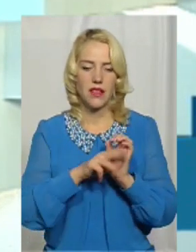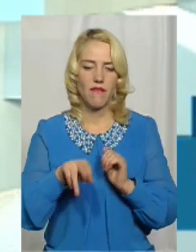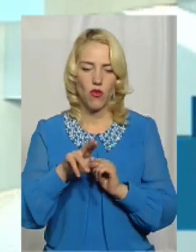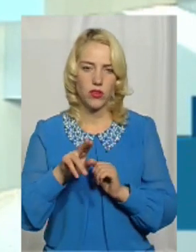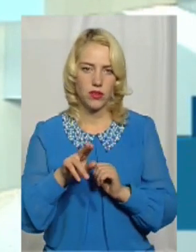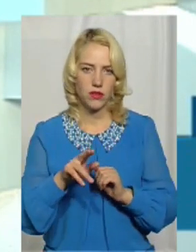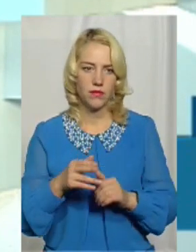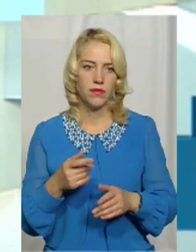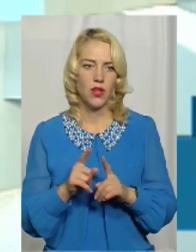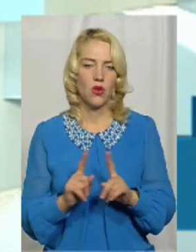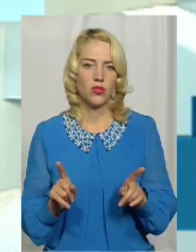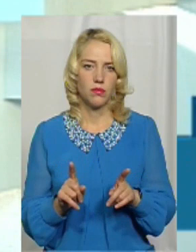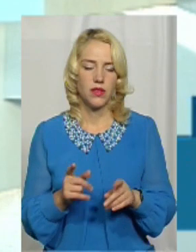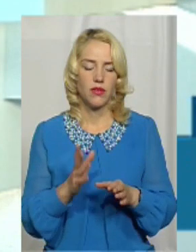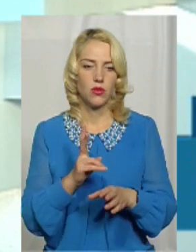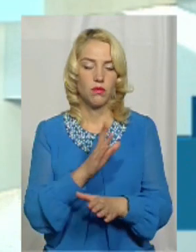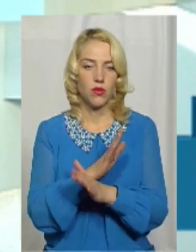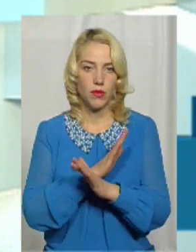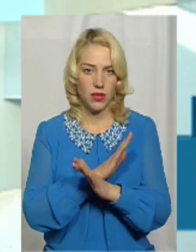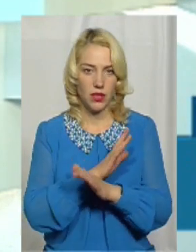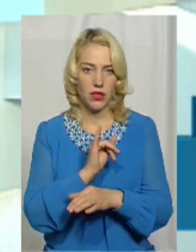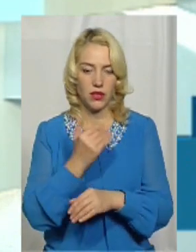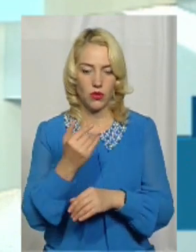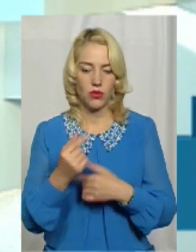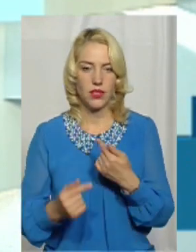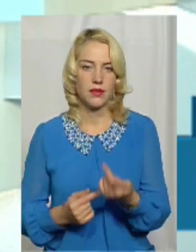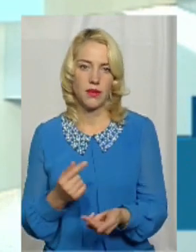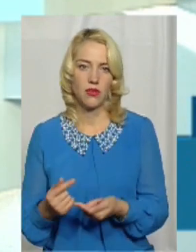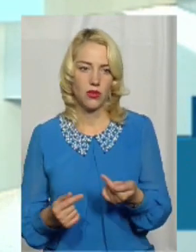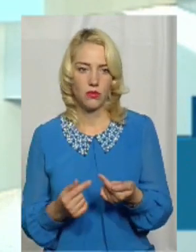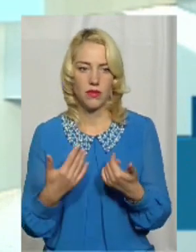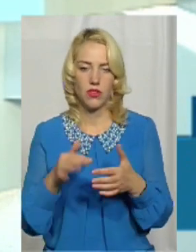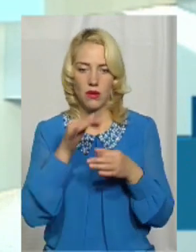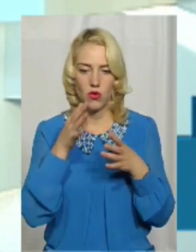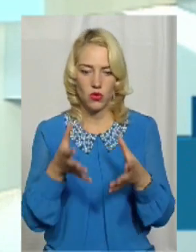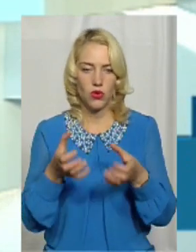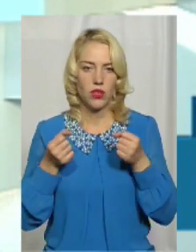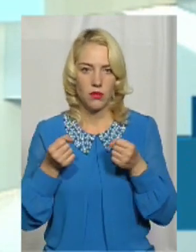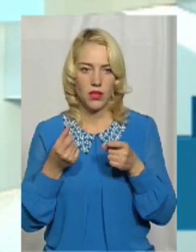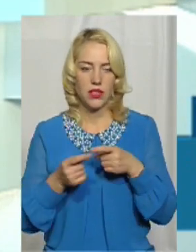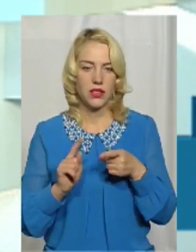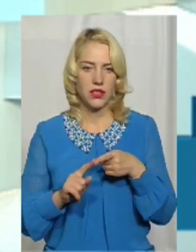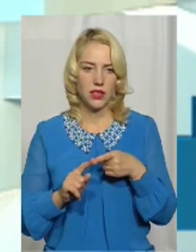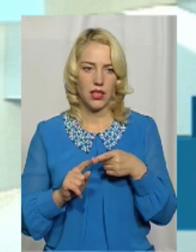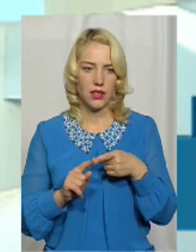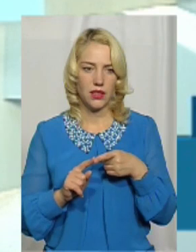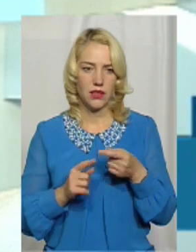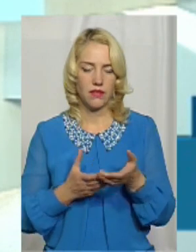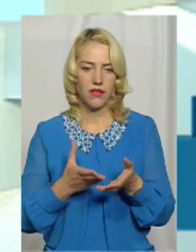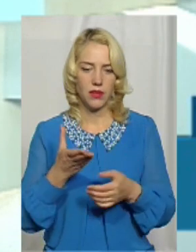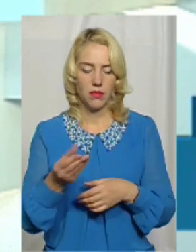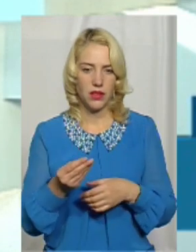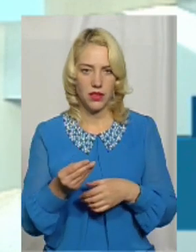фонду, особливо помирає, і його спадкоємці вже не можуть отримати цієї